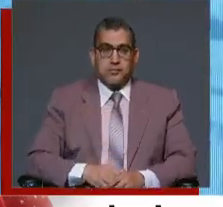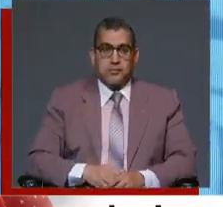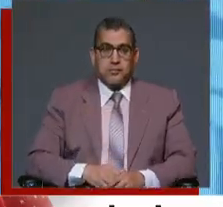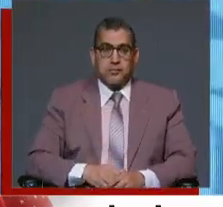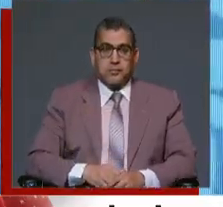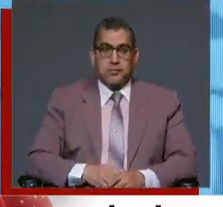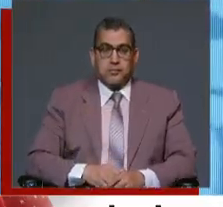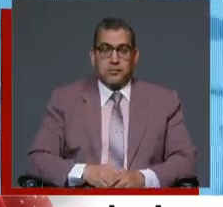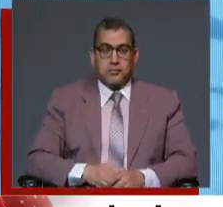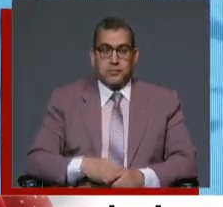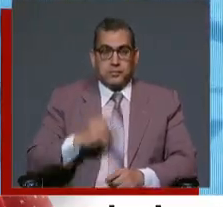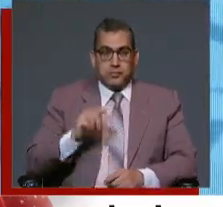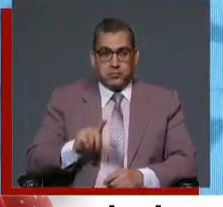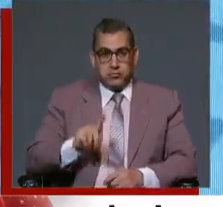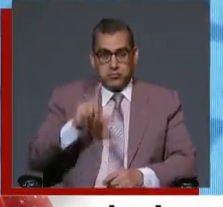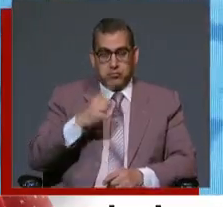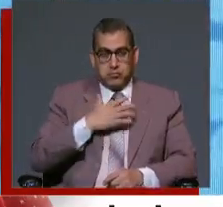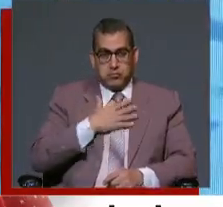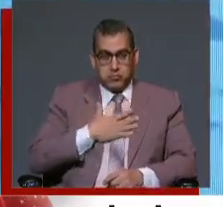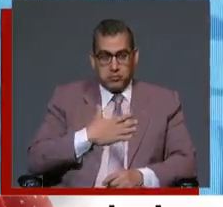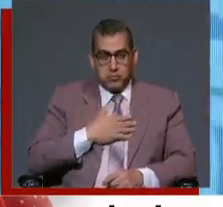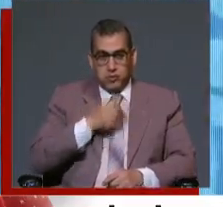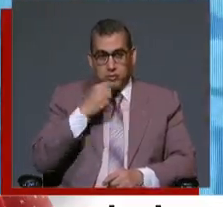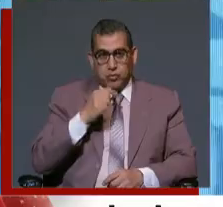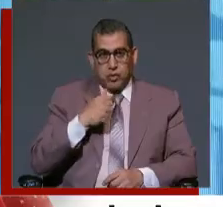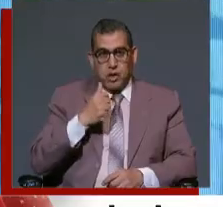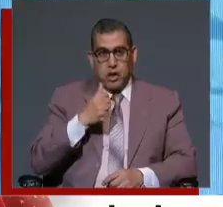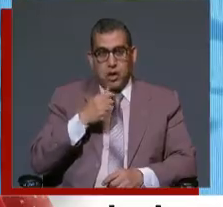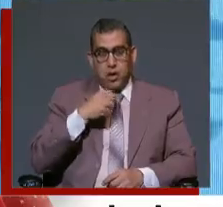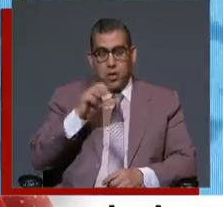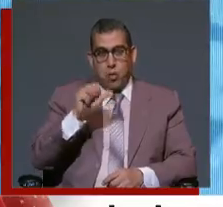معالي السيد جيرفايس نديراكوبا